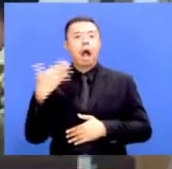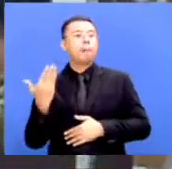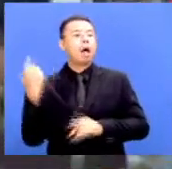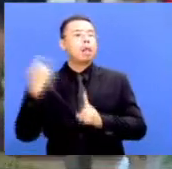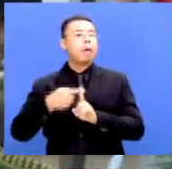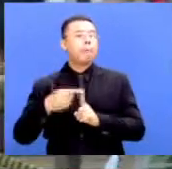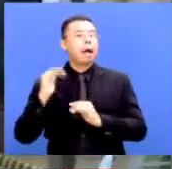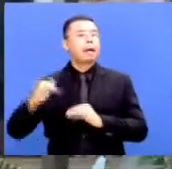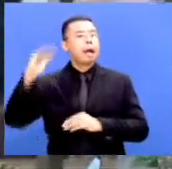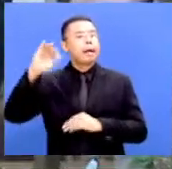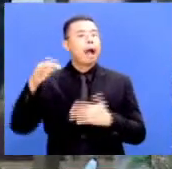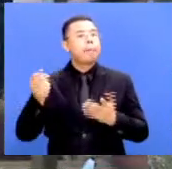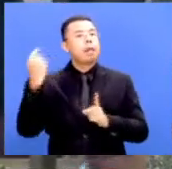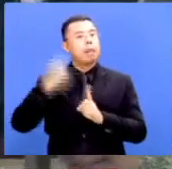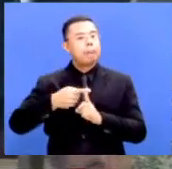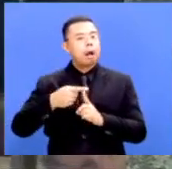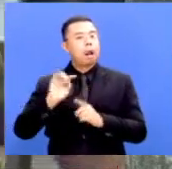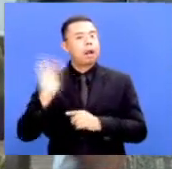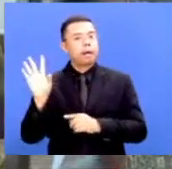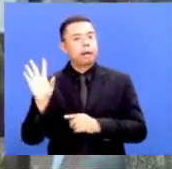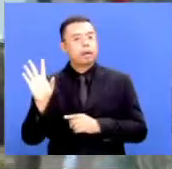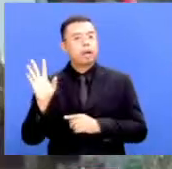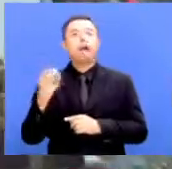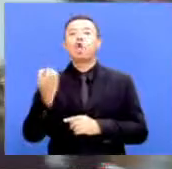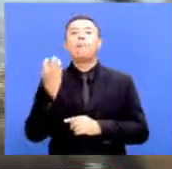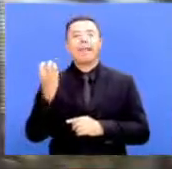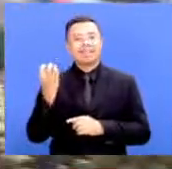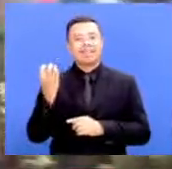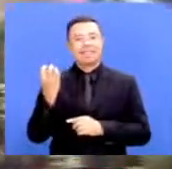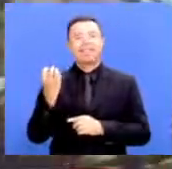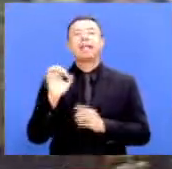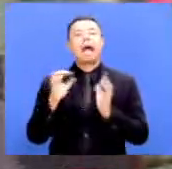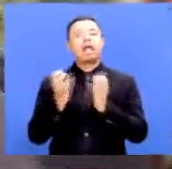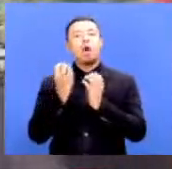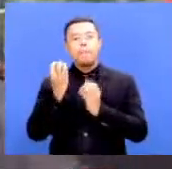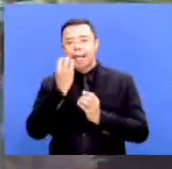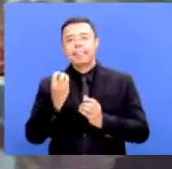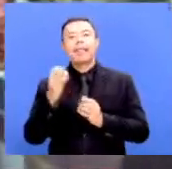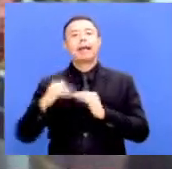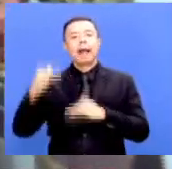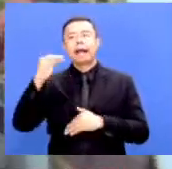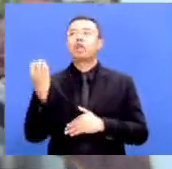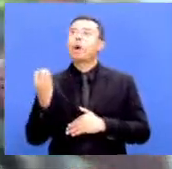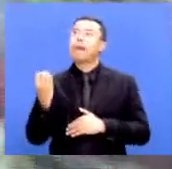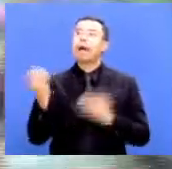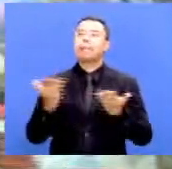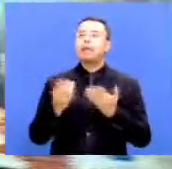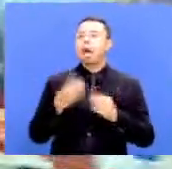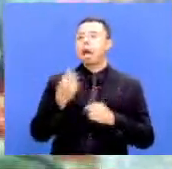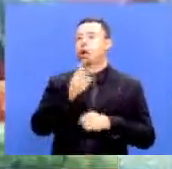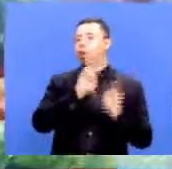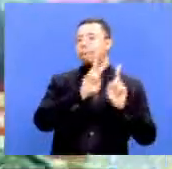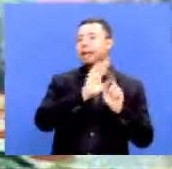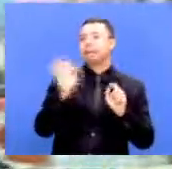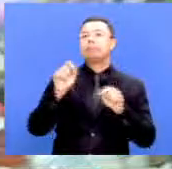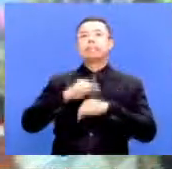kenaikan nggak, Bang, dari komoditi yang lain, Bang? Tomat. Tomat? Tomat. Tomat berapa tuh? Tomat yang biasanya harga Rp12.000